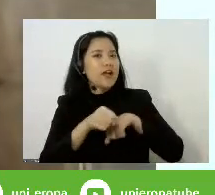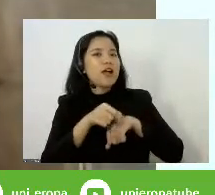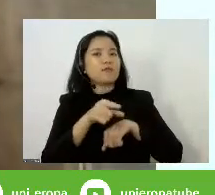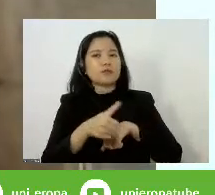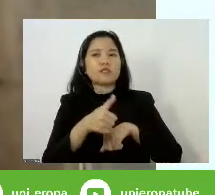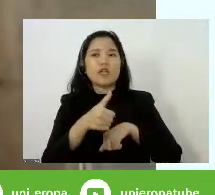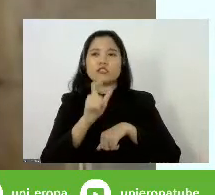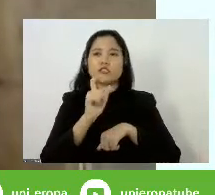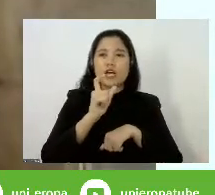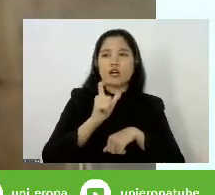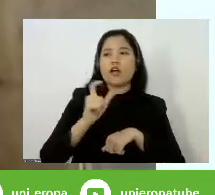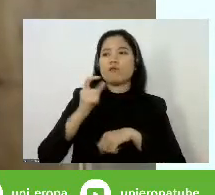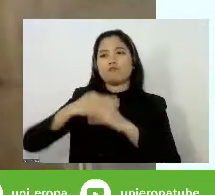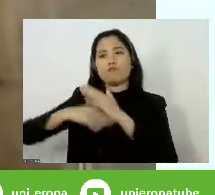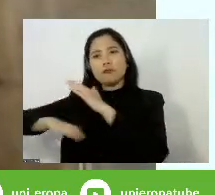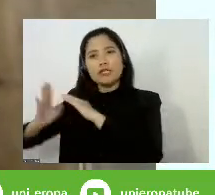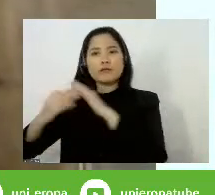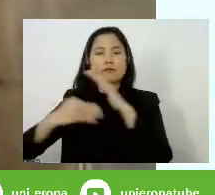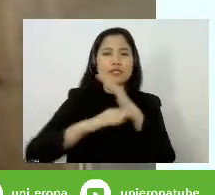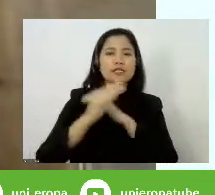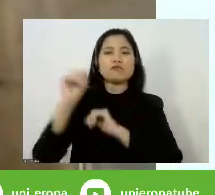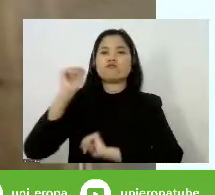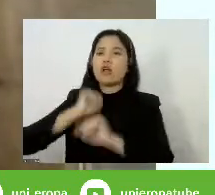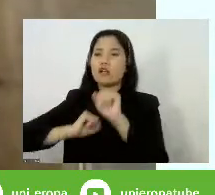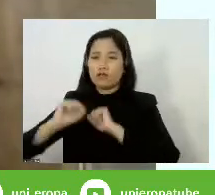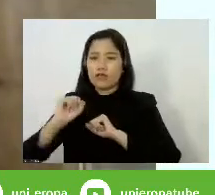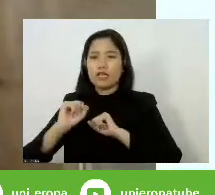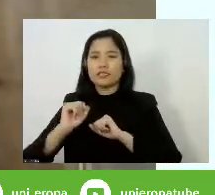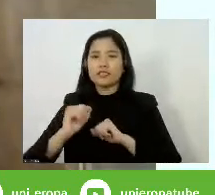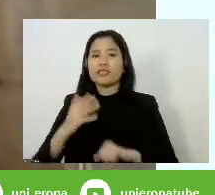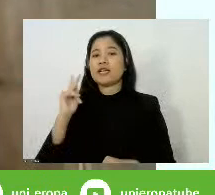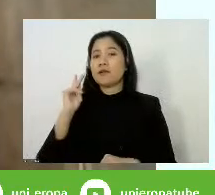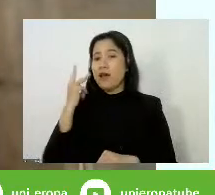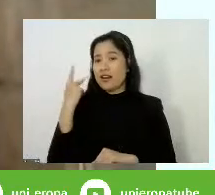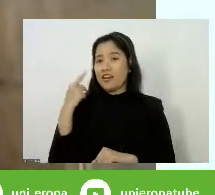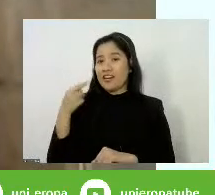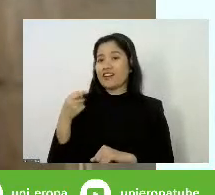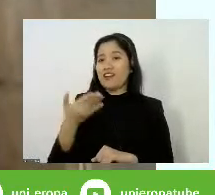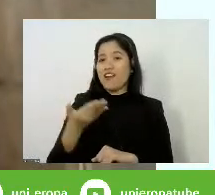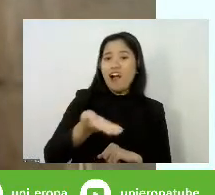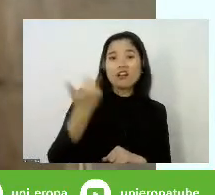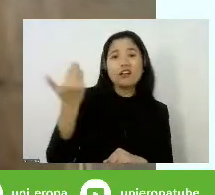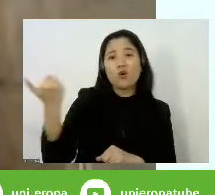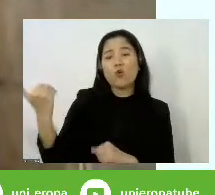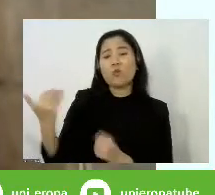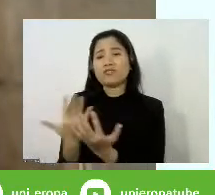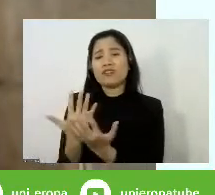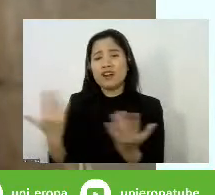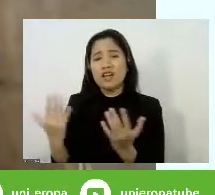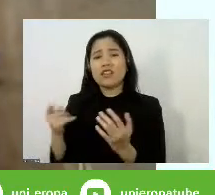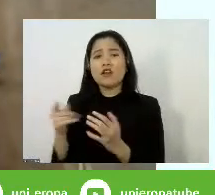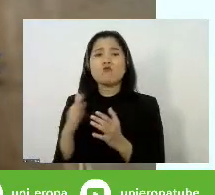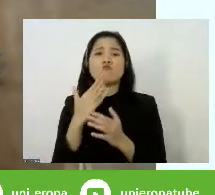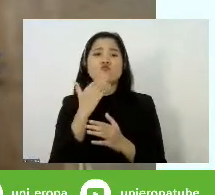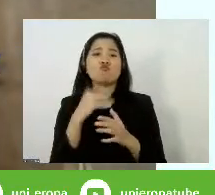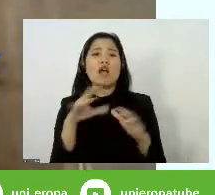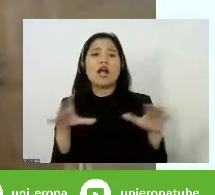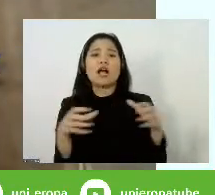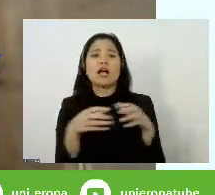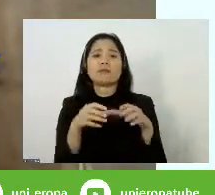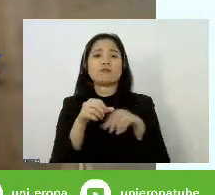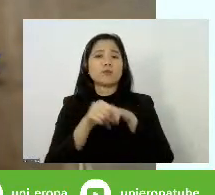mobilitas kita bagian dari transportasi kita Nah maka kami kemarin ajak semua warga masyarakat punya klub sepeda atau tidak